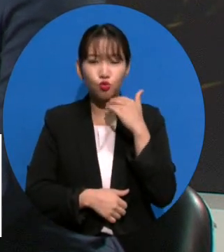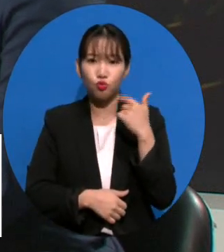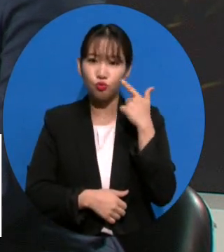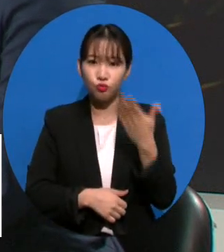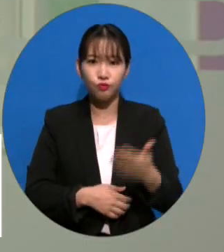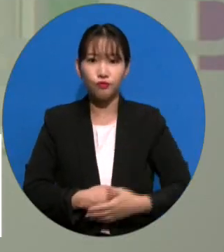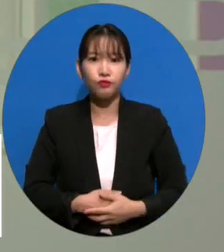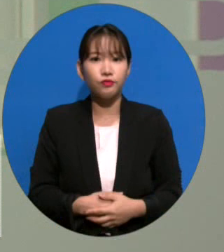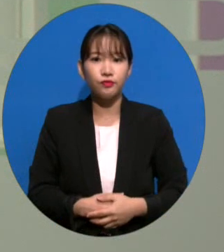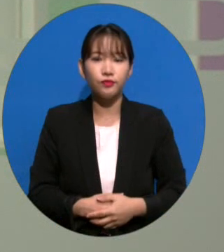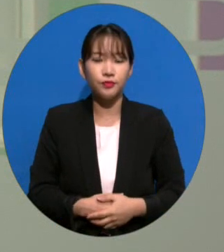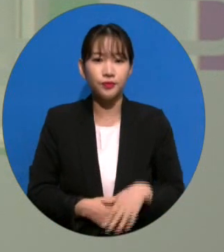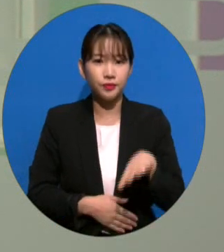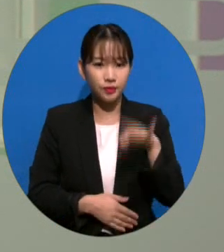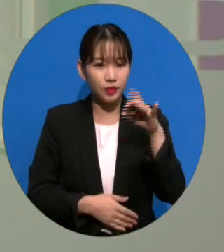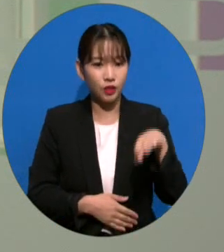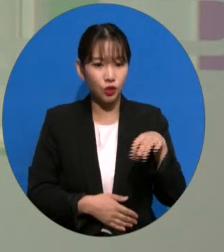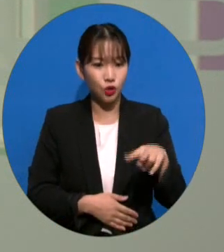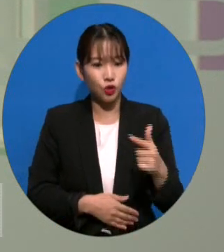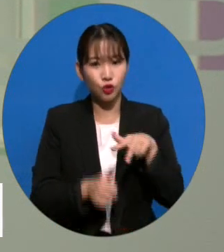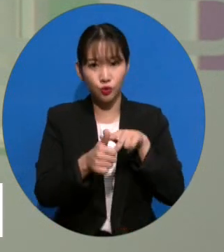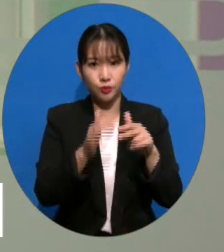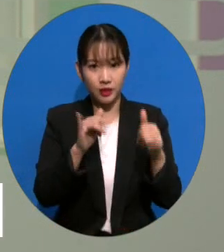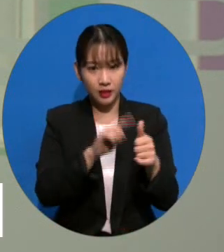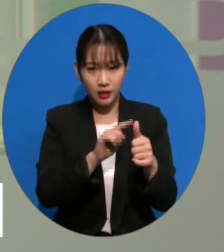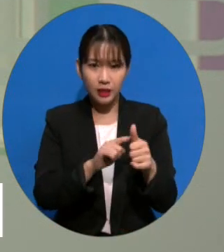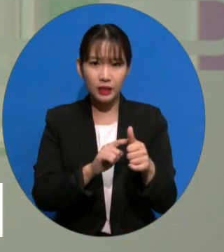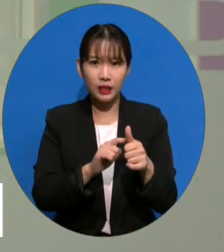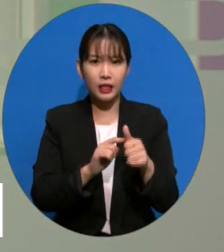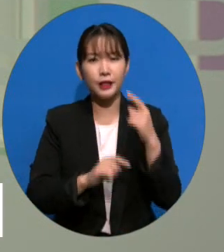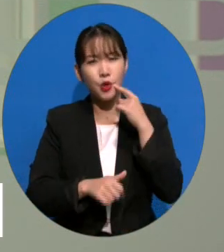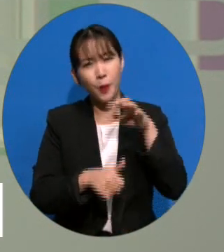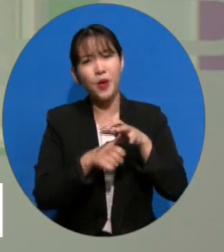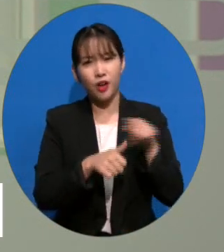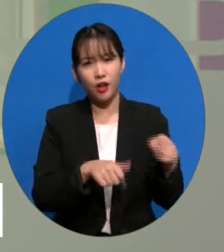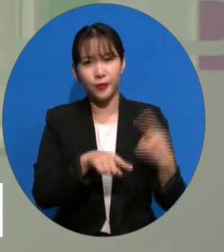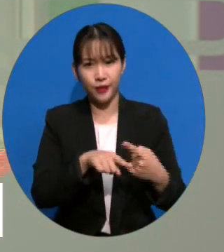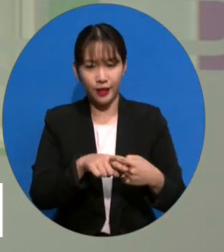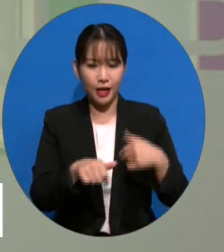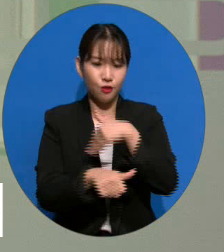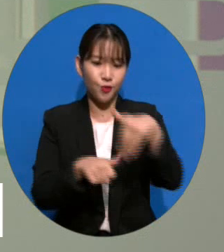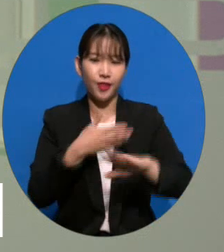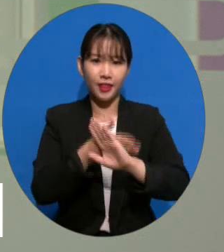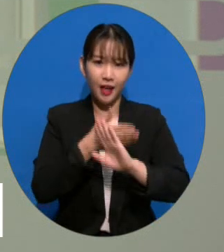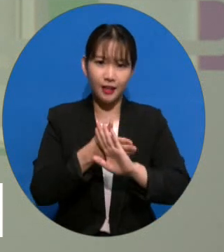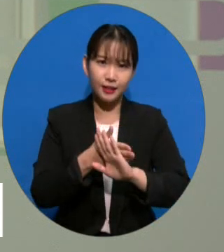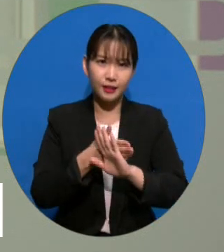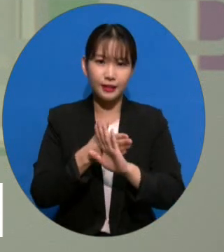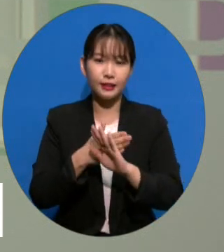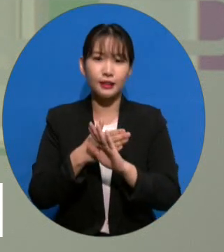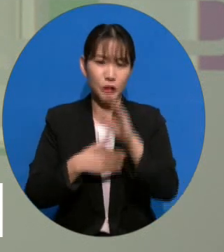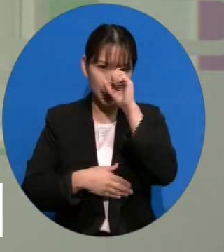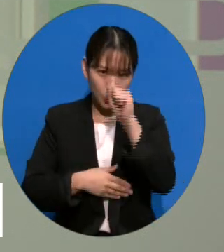수 있겠습니까? 우선 그 윤석열 후보 자체가 독버섯 역할을 하기 때문에 네. 주변에 다른 양질의 버섯들이